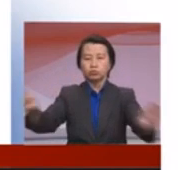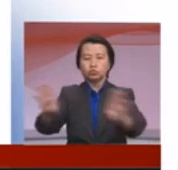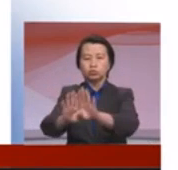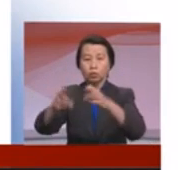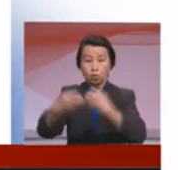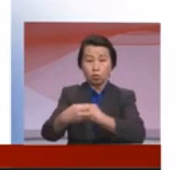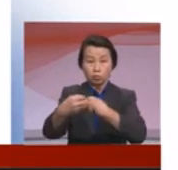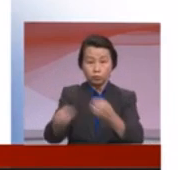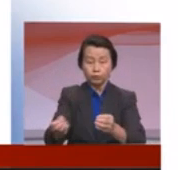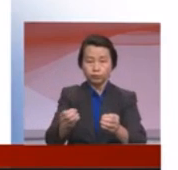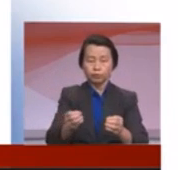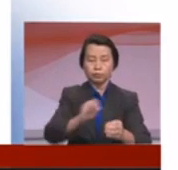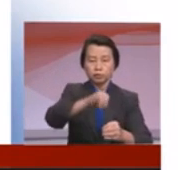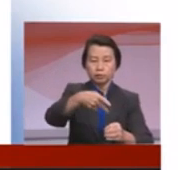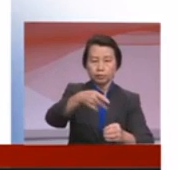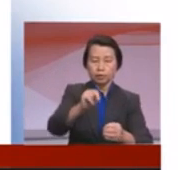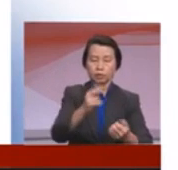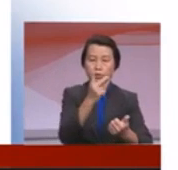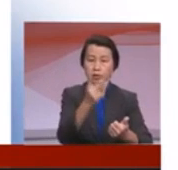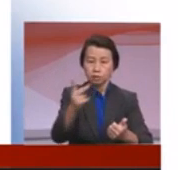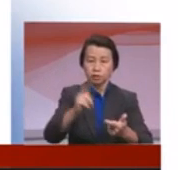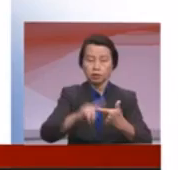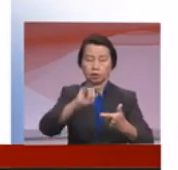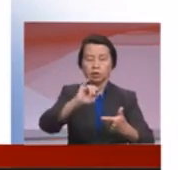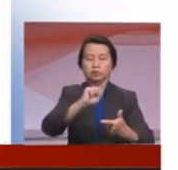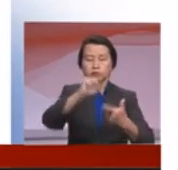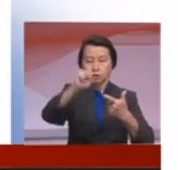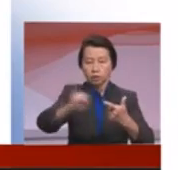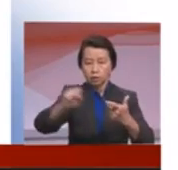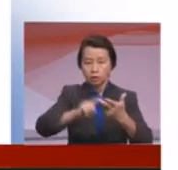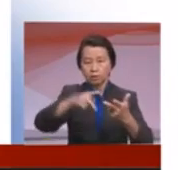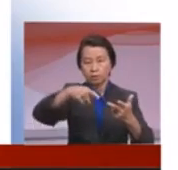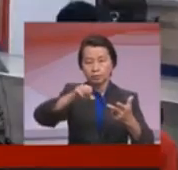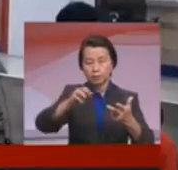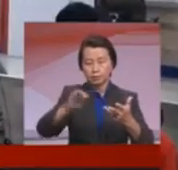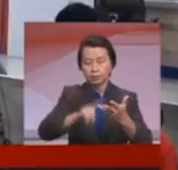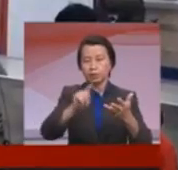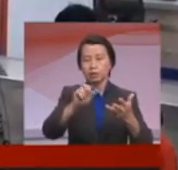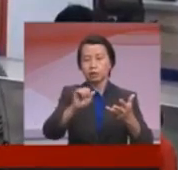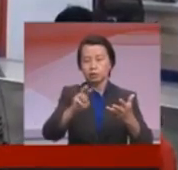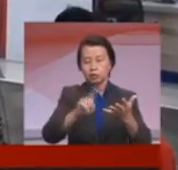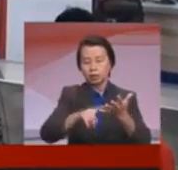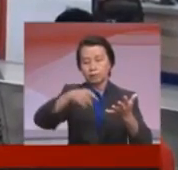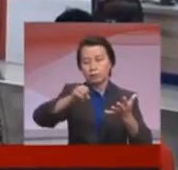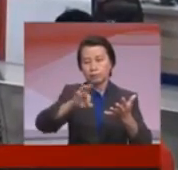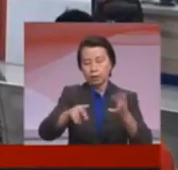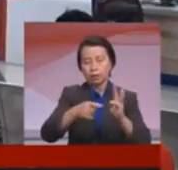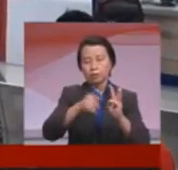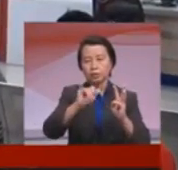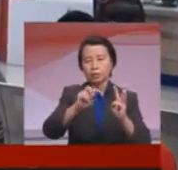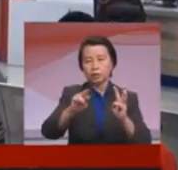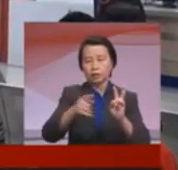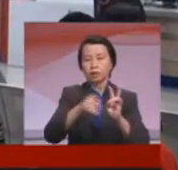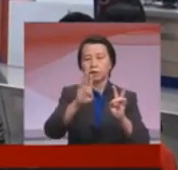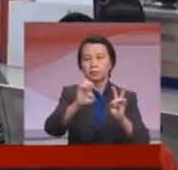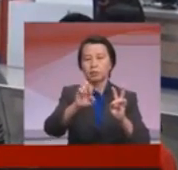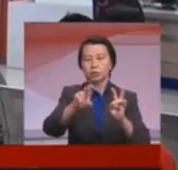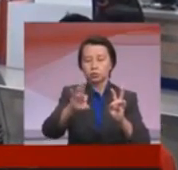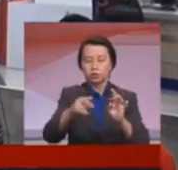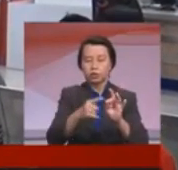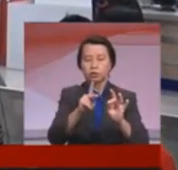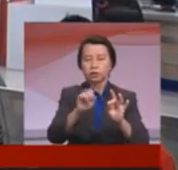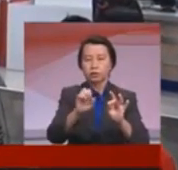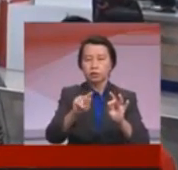itu melibatkan pejabat JPN Kota Kinabalu, Sandakan, Pinampang, Tuaran, Papar, Inanam, Beluran dan